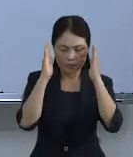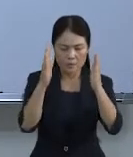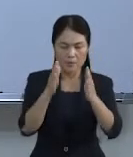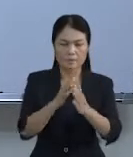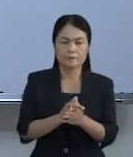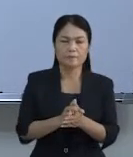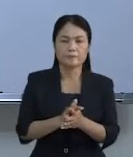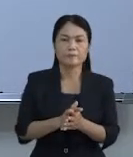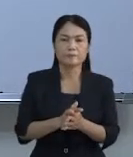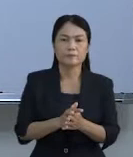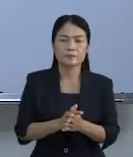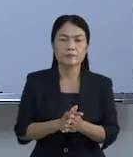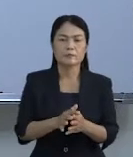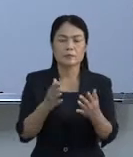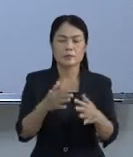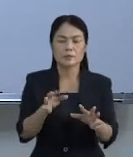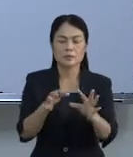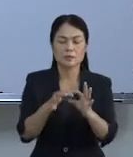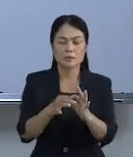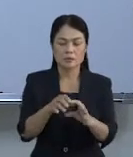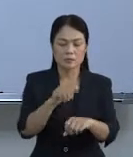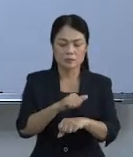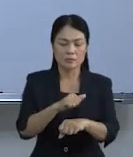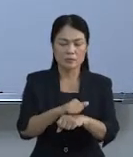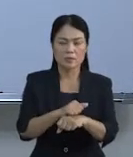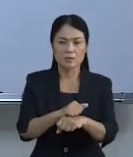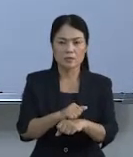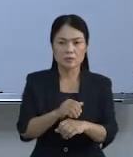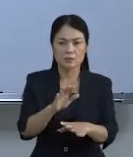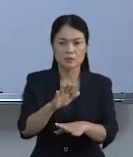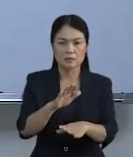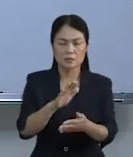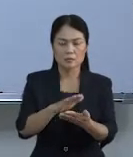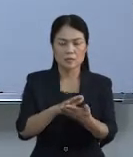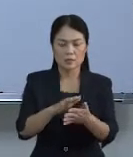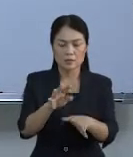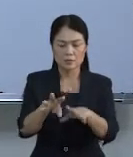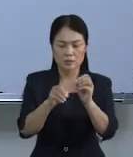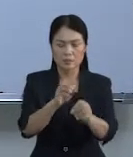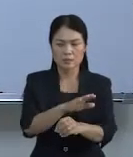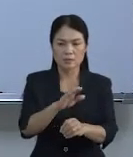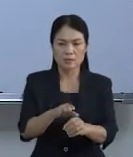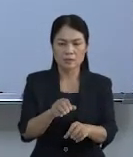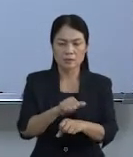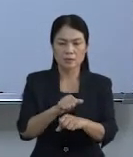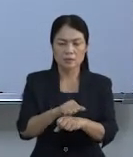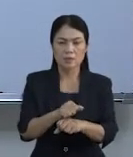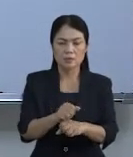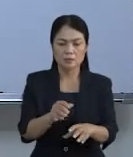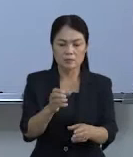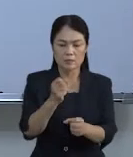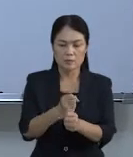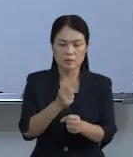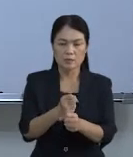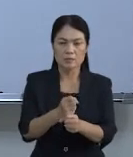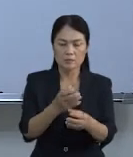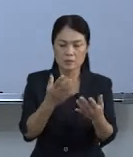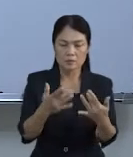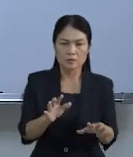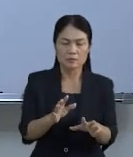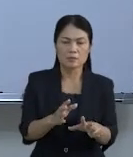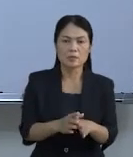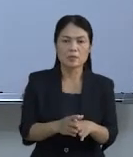nè con nè và hai chọn tiếng cạch cà rồi bỏ sẽ là con phong chứng con do cạch cà sẽ là mà